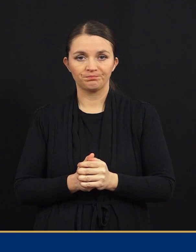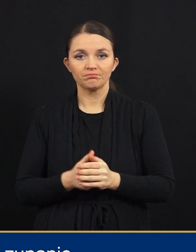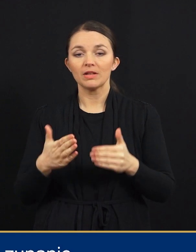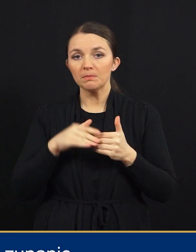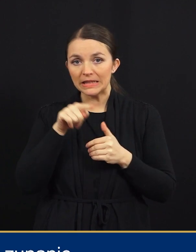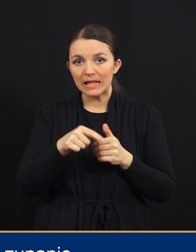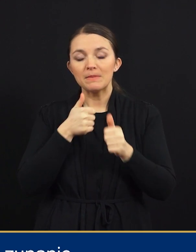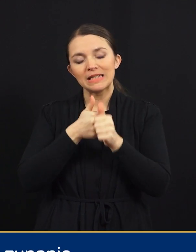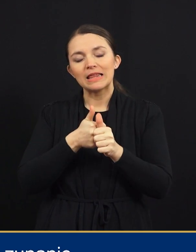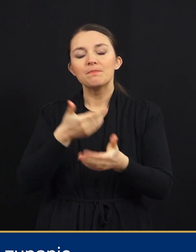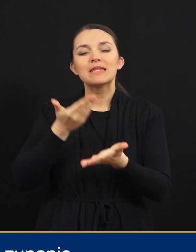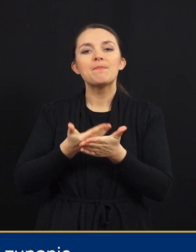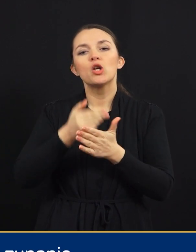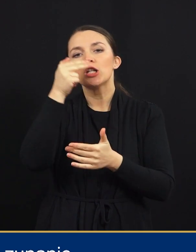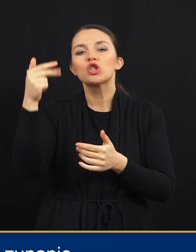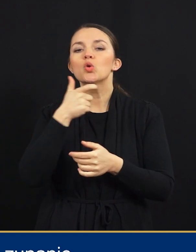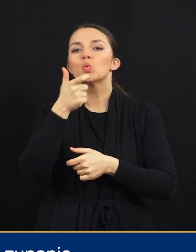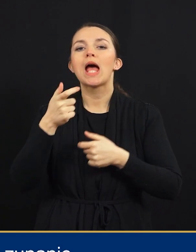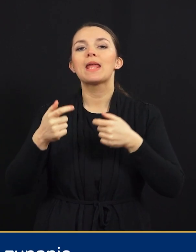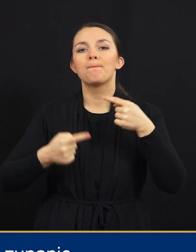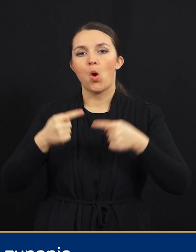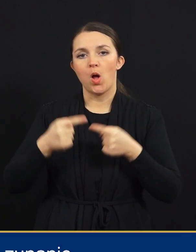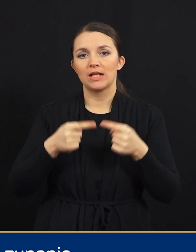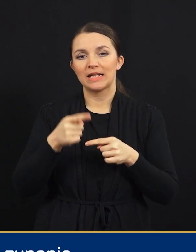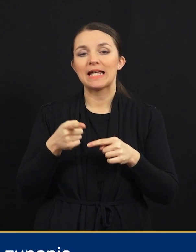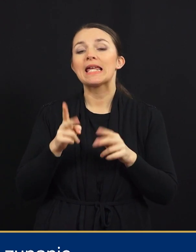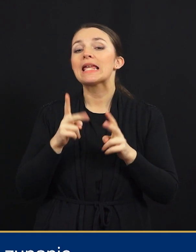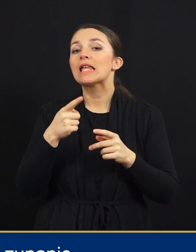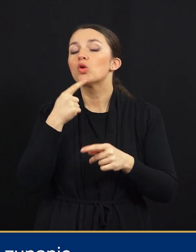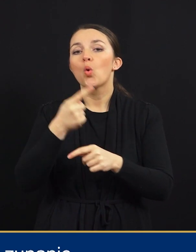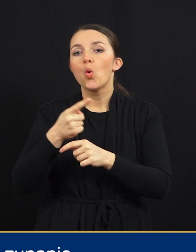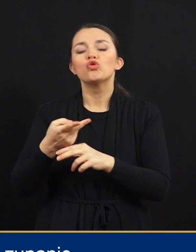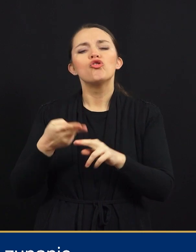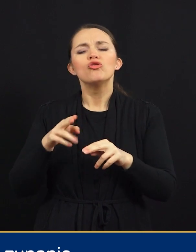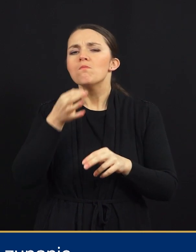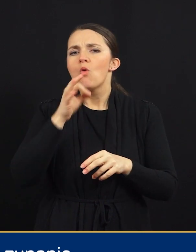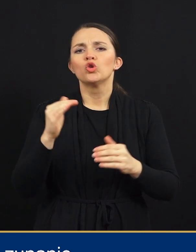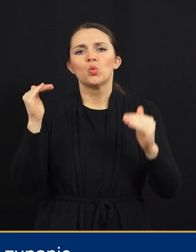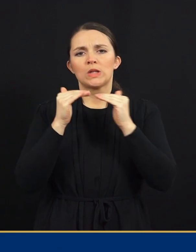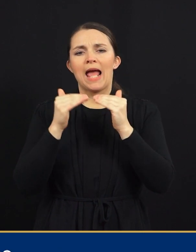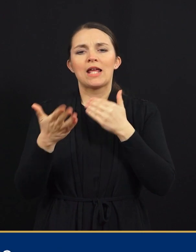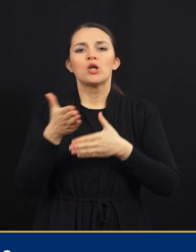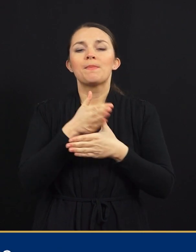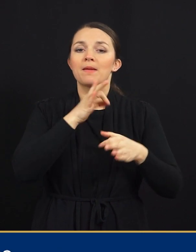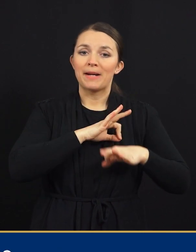Pri tem sledim temeljnemu načelu zunanje politike, ki predpostavlja čim boljšo usklajenost med